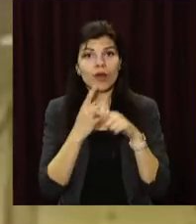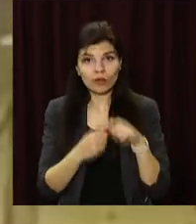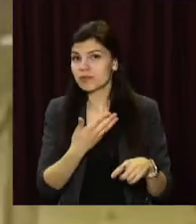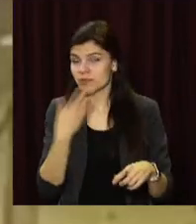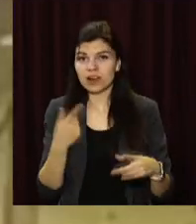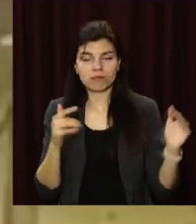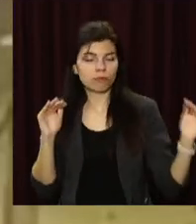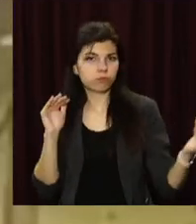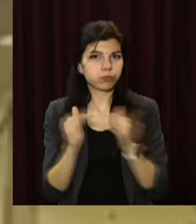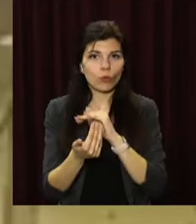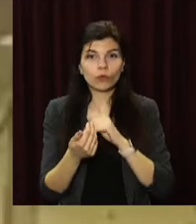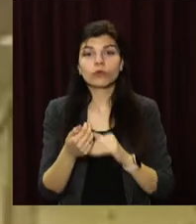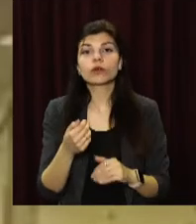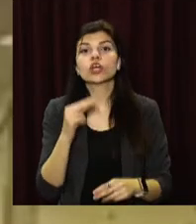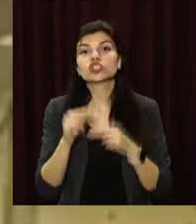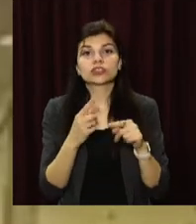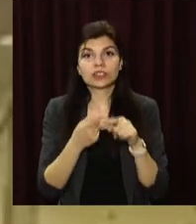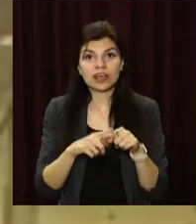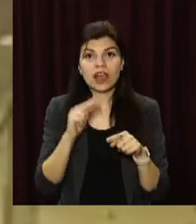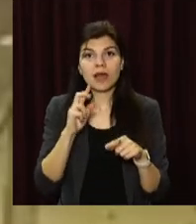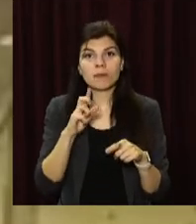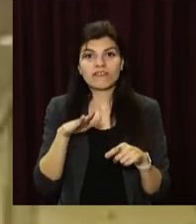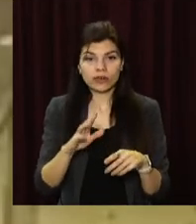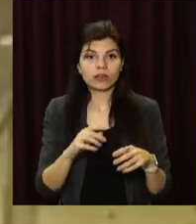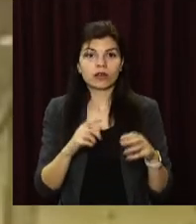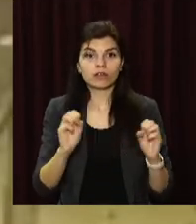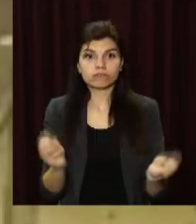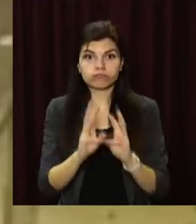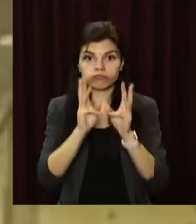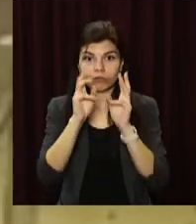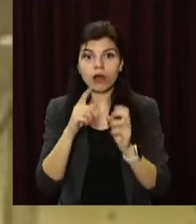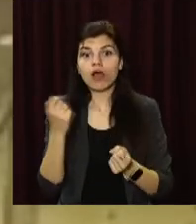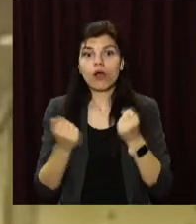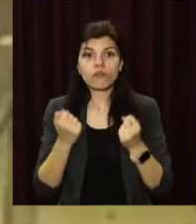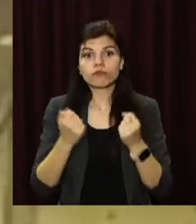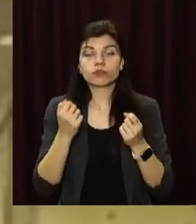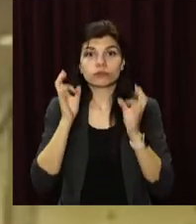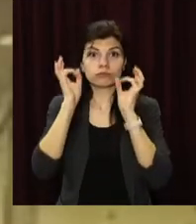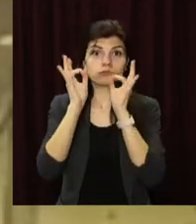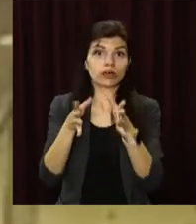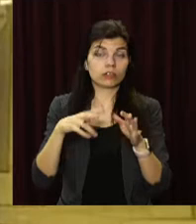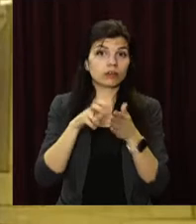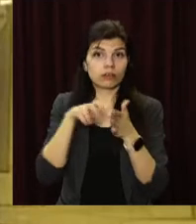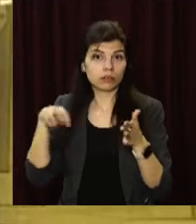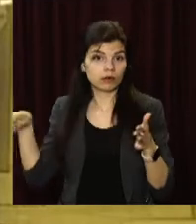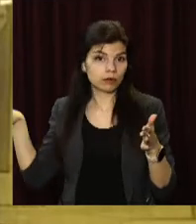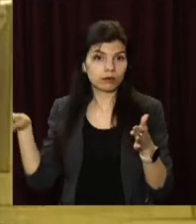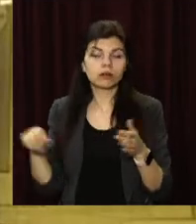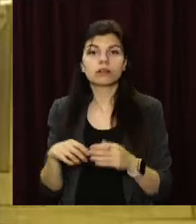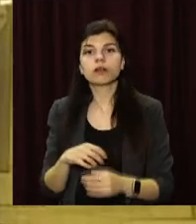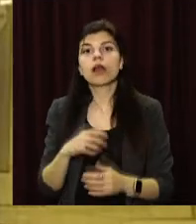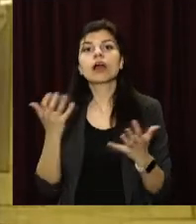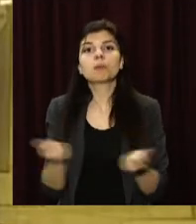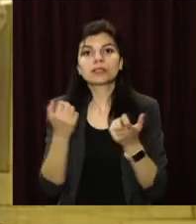перехресті автівки зіштовхнулися, через це БМВ зайнявся. Водій покинув понівечену автівку та відійшов на безпечну